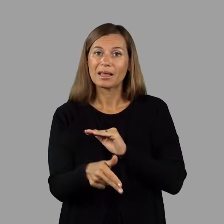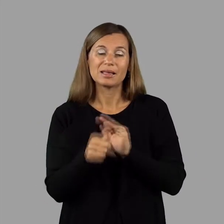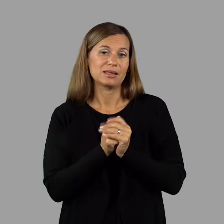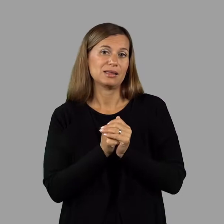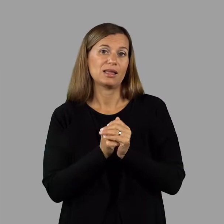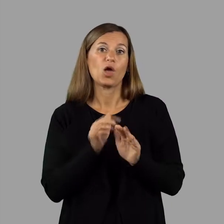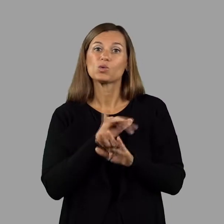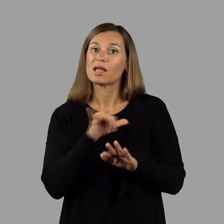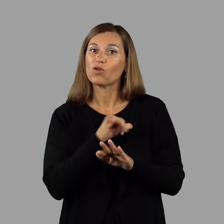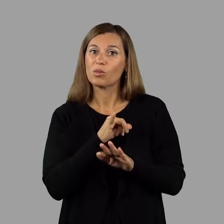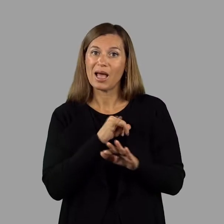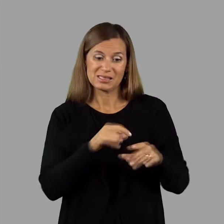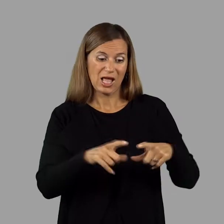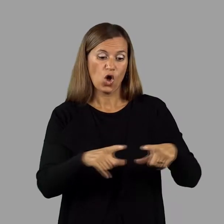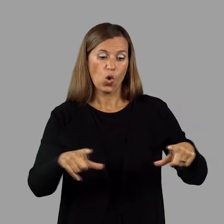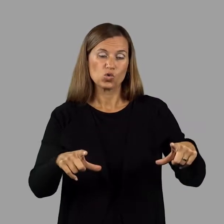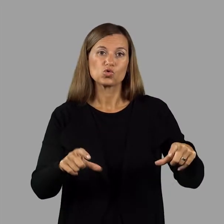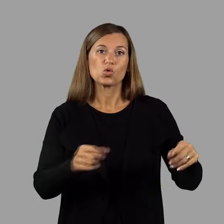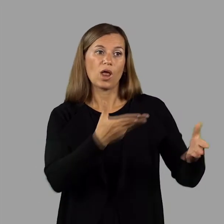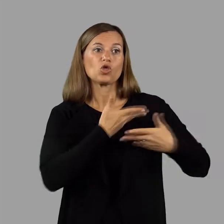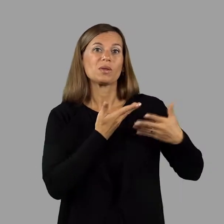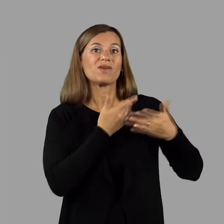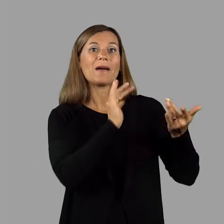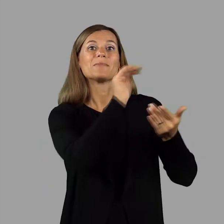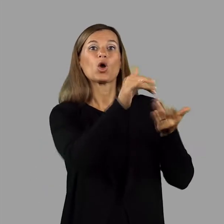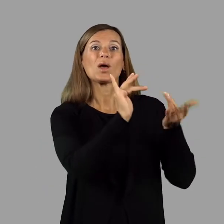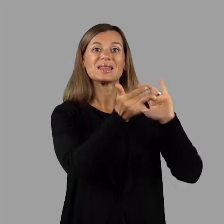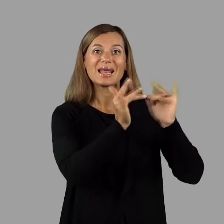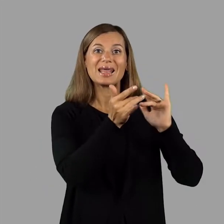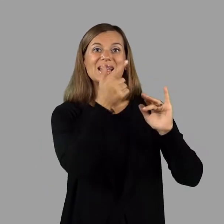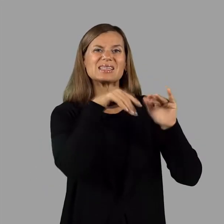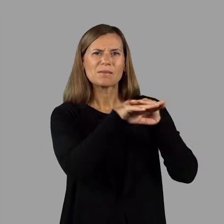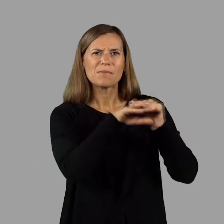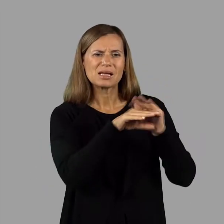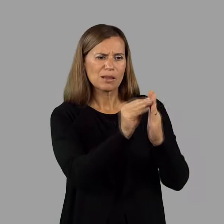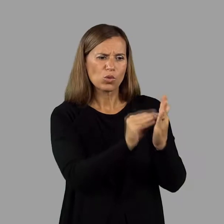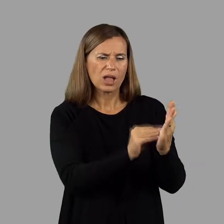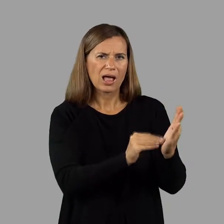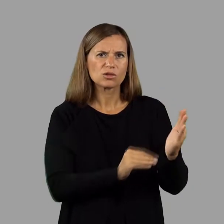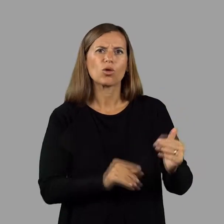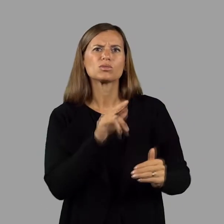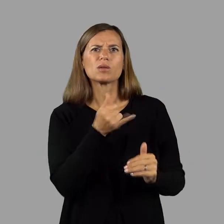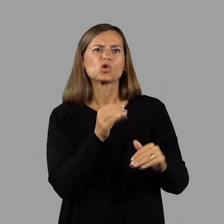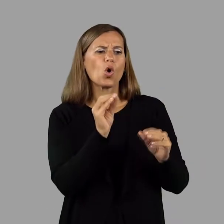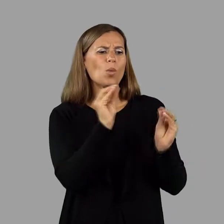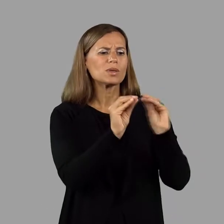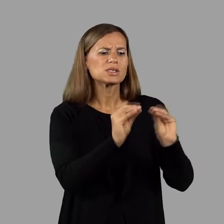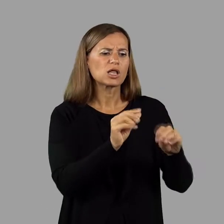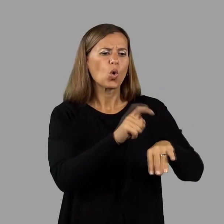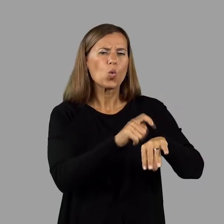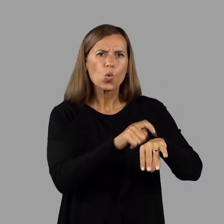Vse informacije konzola prejema prek interneta iz baze podatkov, kjer so vpisani urnik